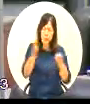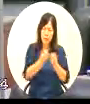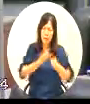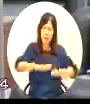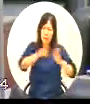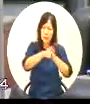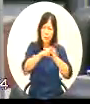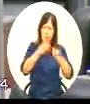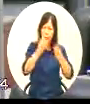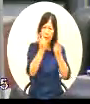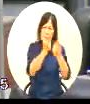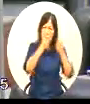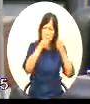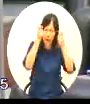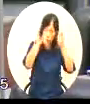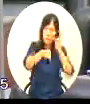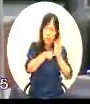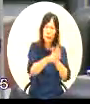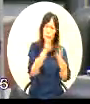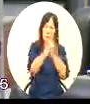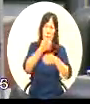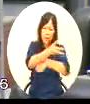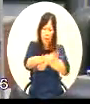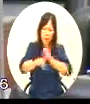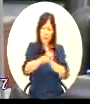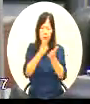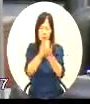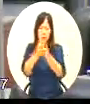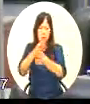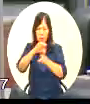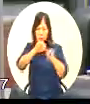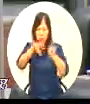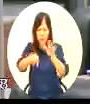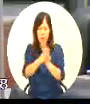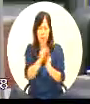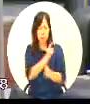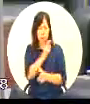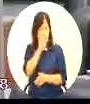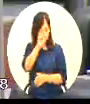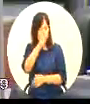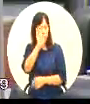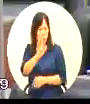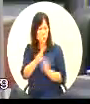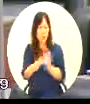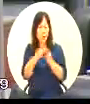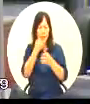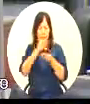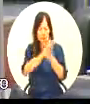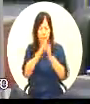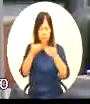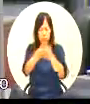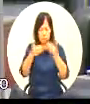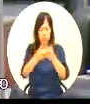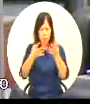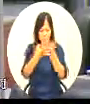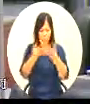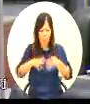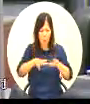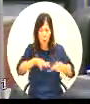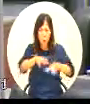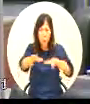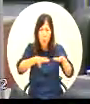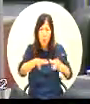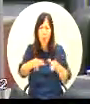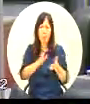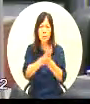且北高雄的海岸每一个渔村都有不同的特色，那我们怎么样利用我们的交通网络，既有的交通网络，甚至